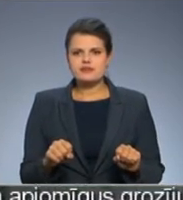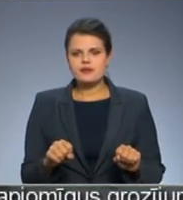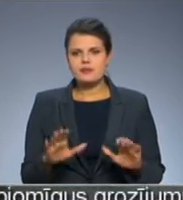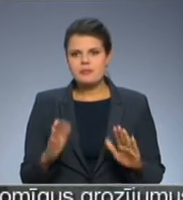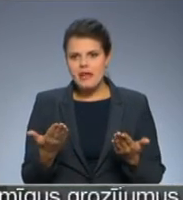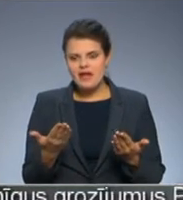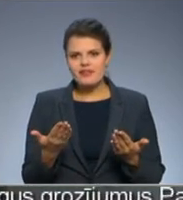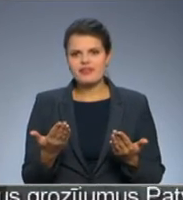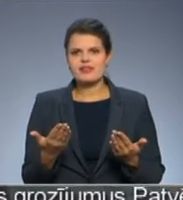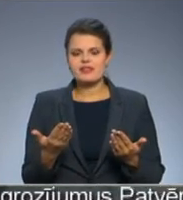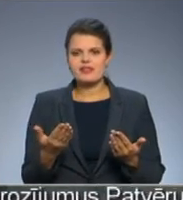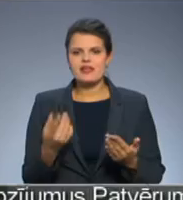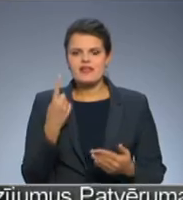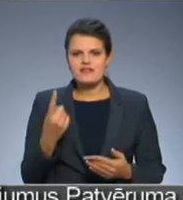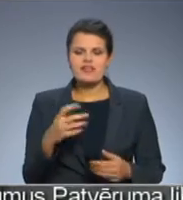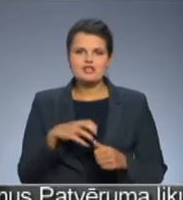bet